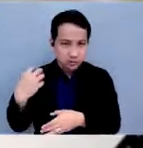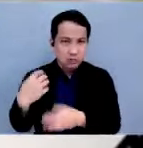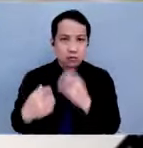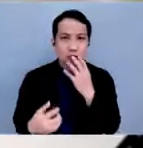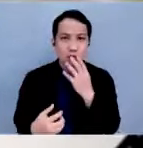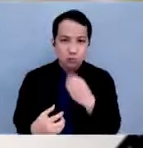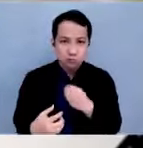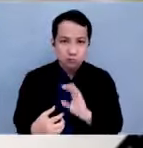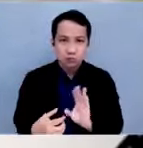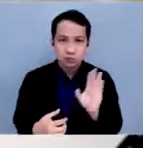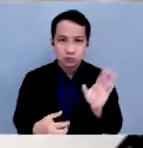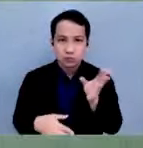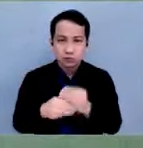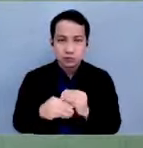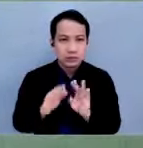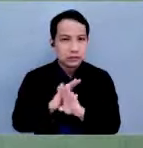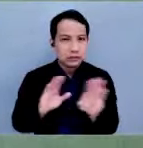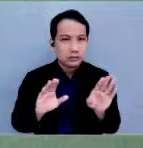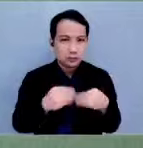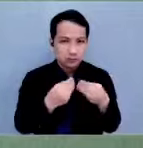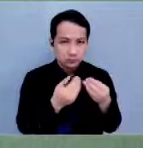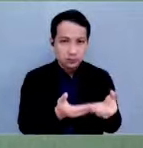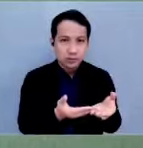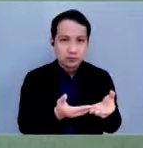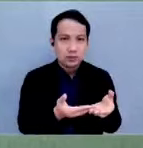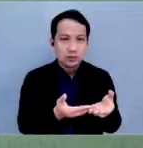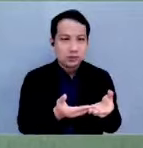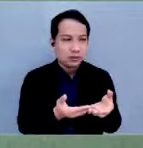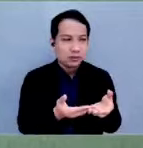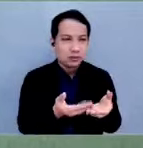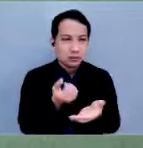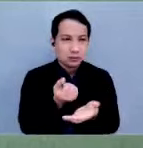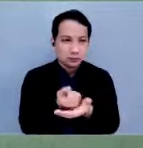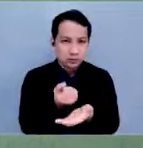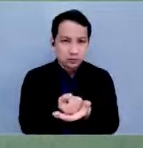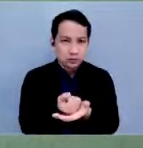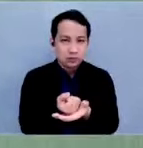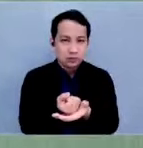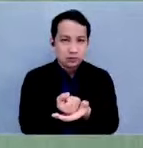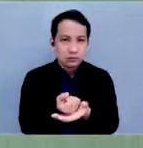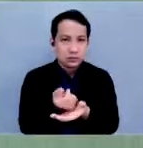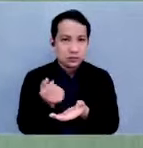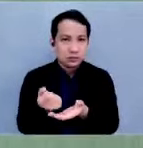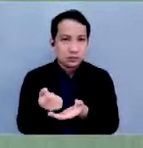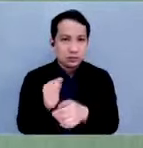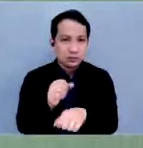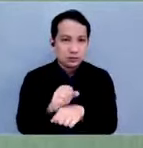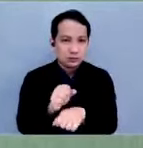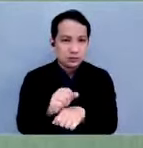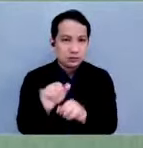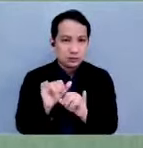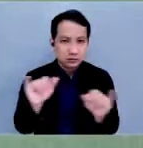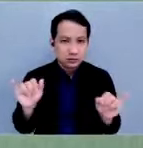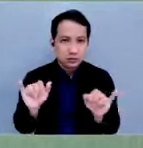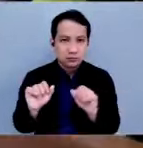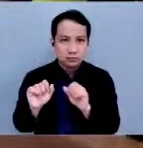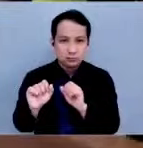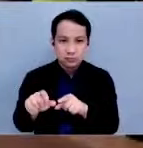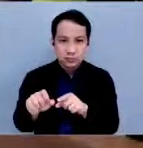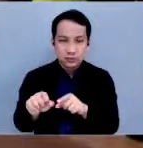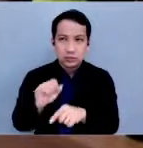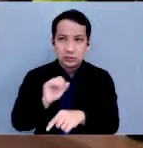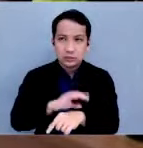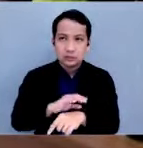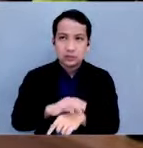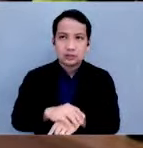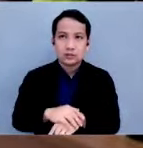employer na hindi magbibigay ng anumang bahagi ng wages o sahod ng empleyado katulad ng sales commission ay maaaring